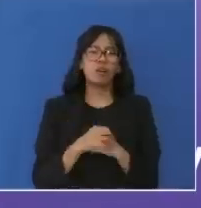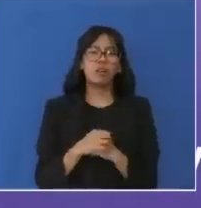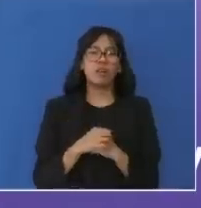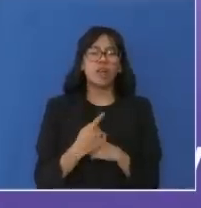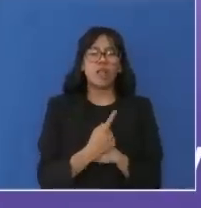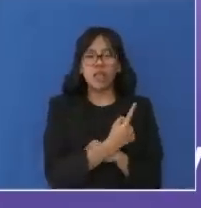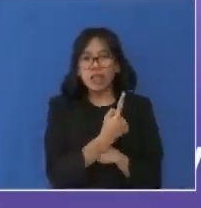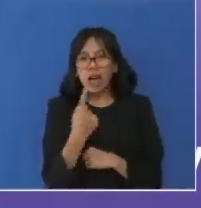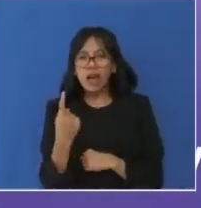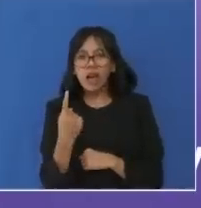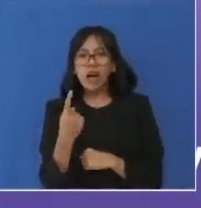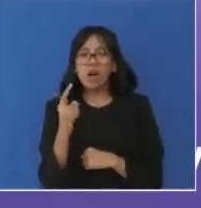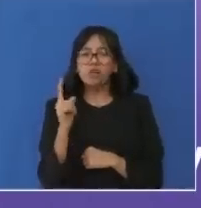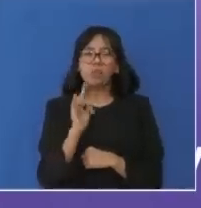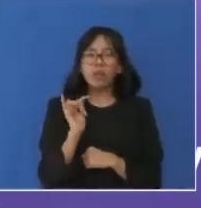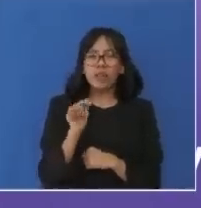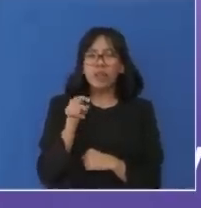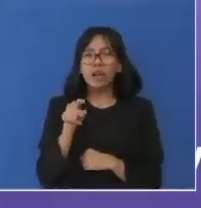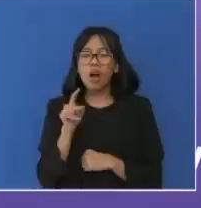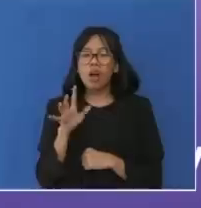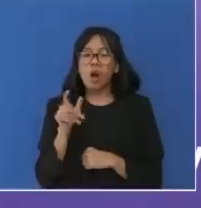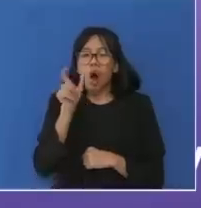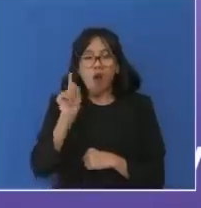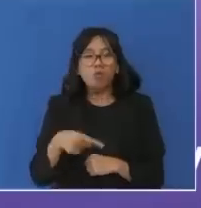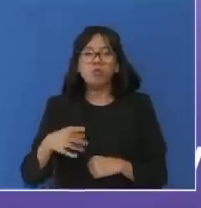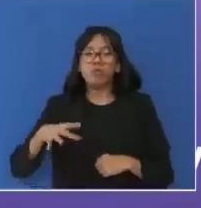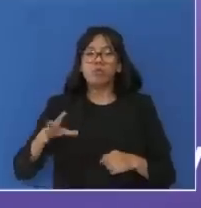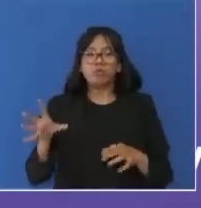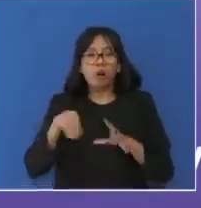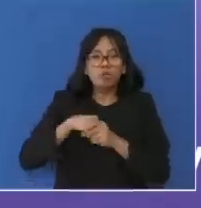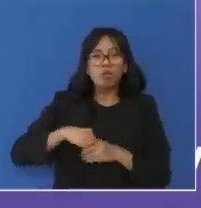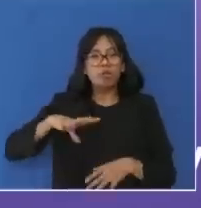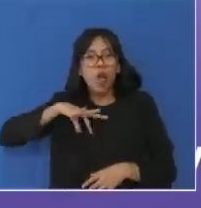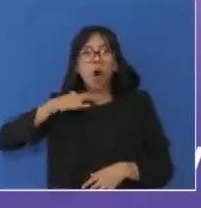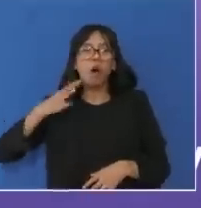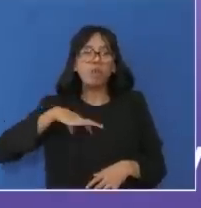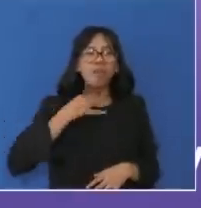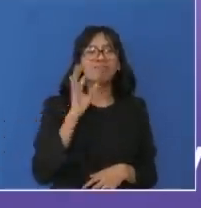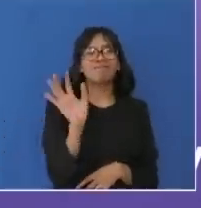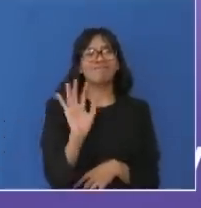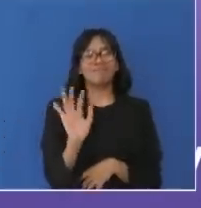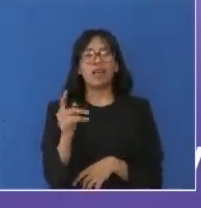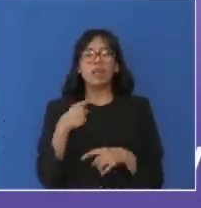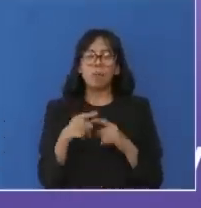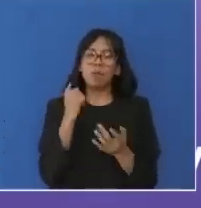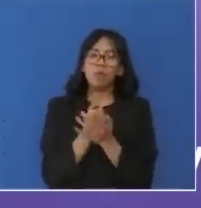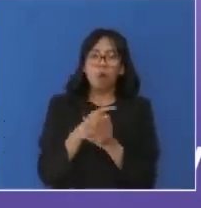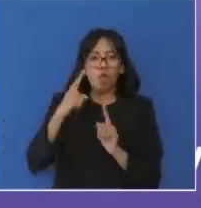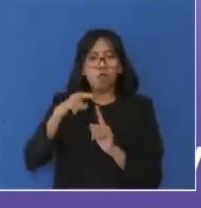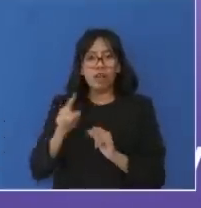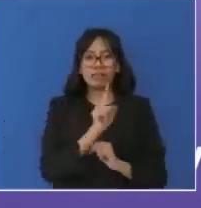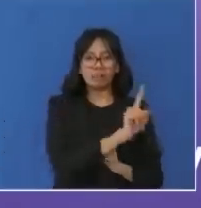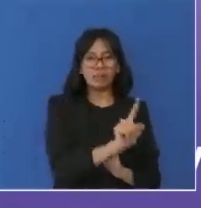perlu menjadi seluruhnya menjadi tenaga relawan Namun kita memiliki peran